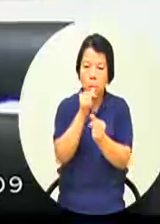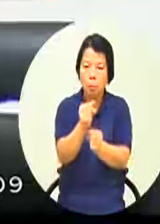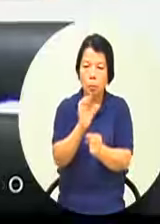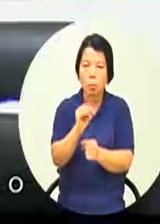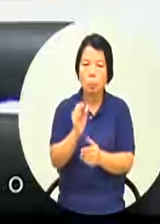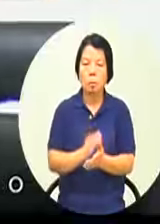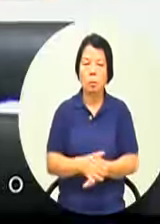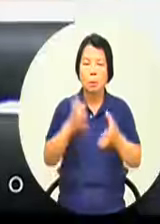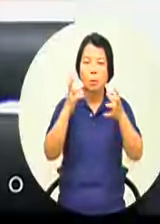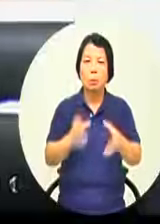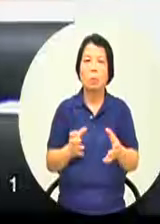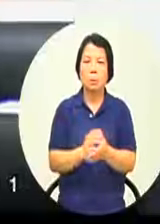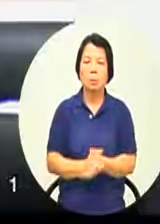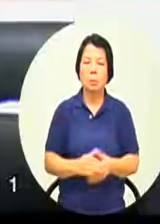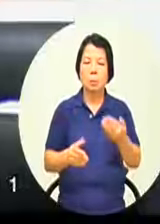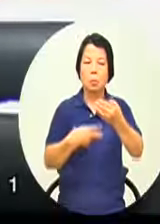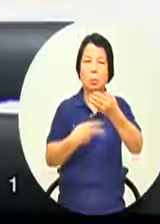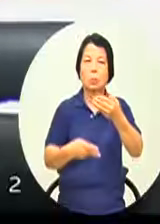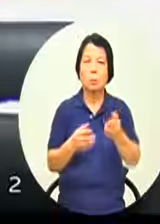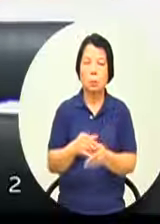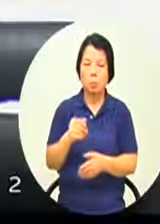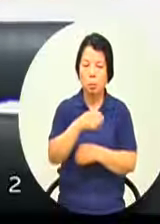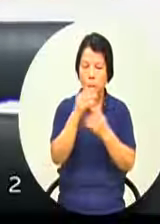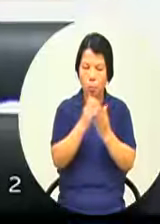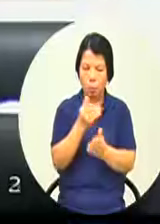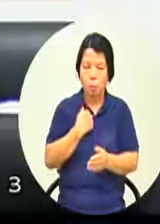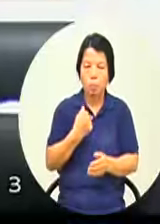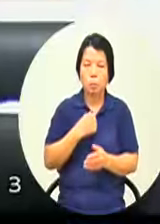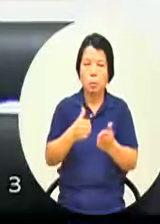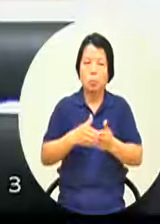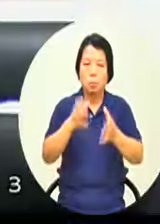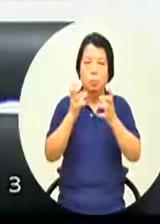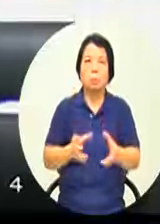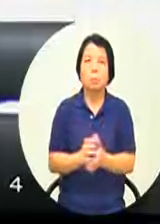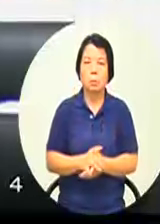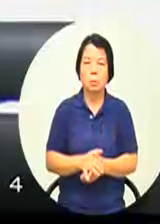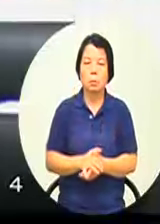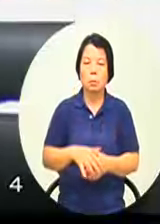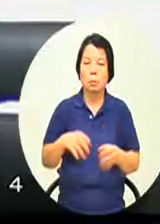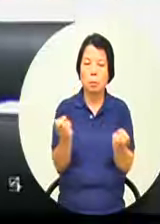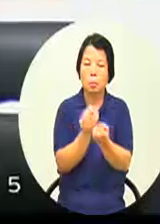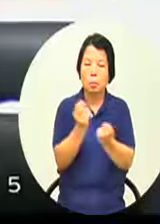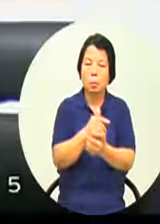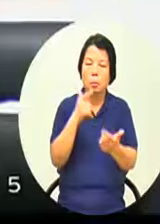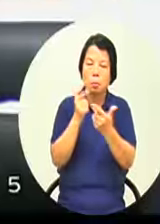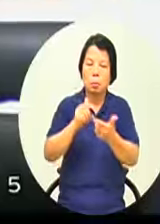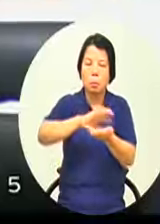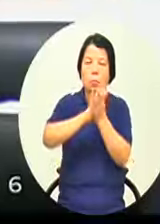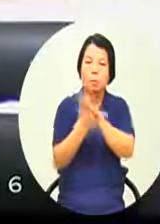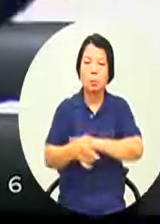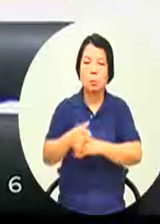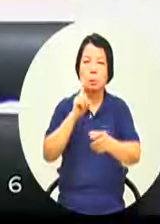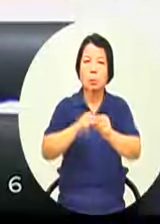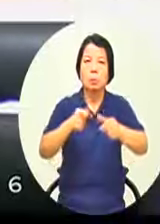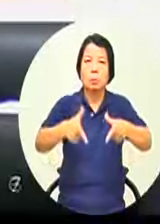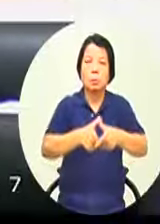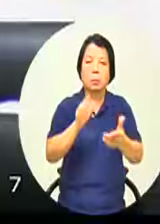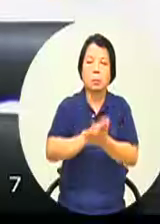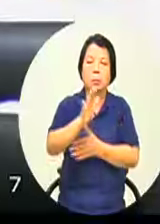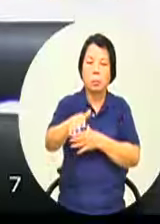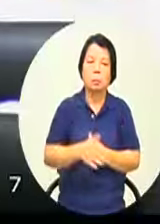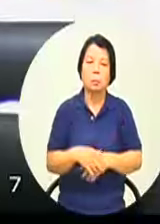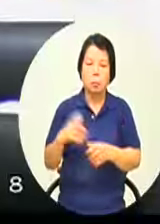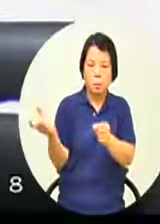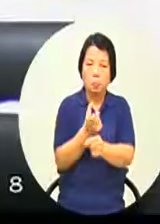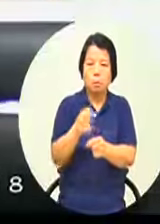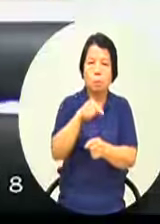设立，你们在9月2号都知道要去设立了所谓的灾害应变中心了，之后台风要来，你